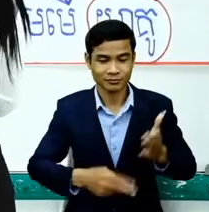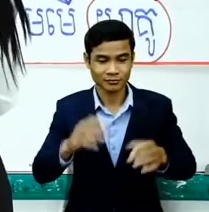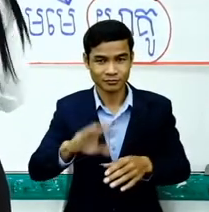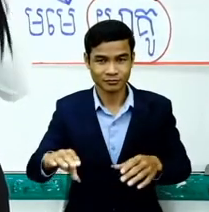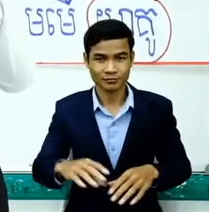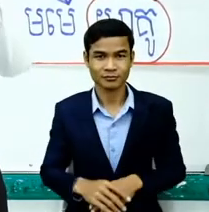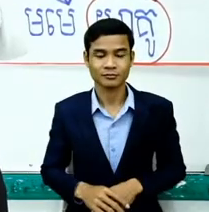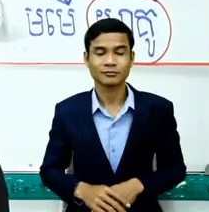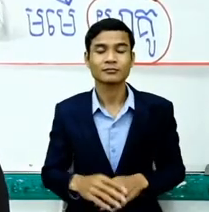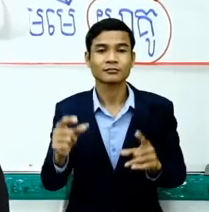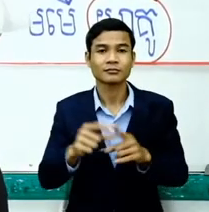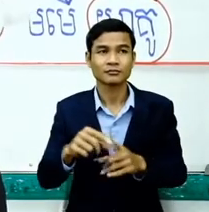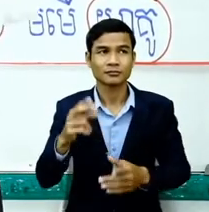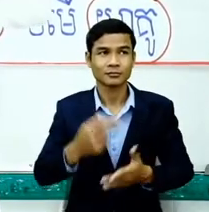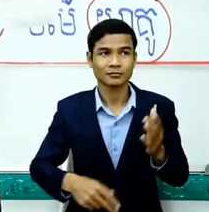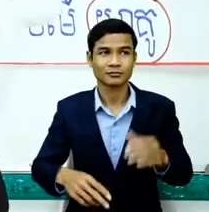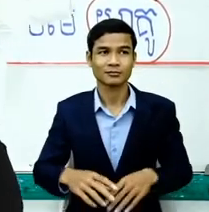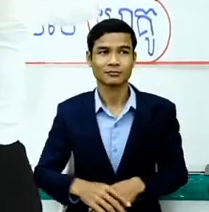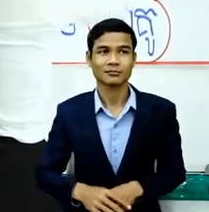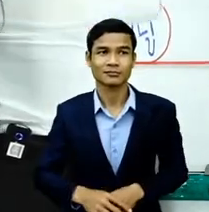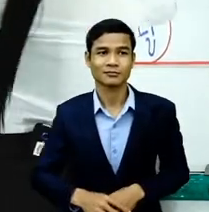ăn bịa vầy